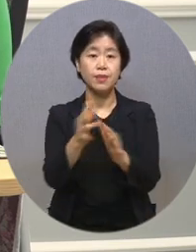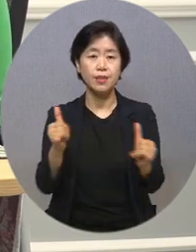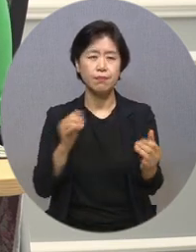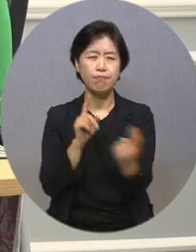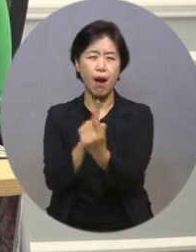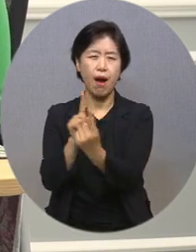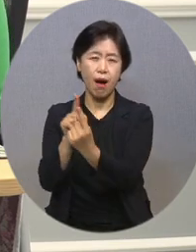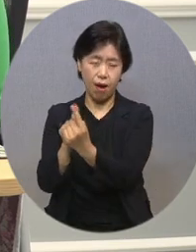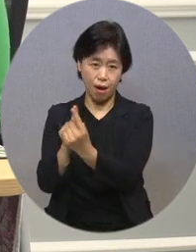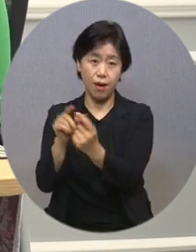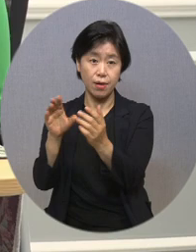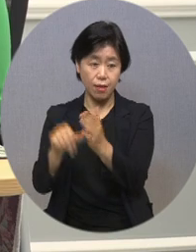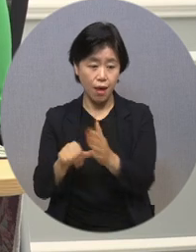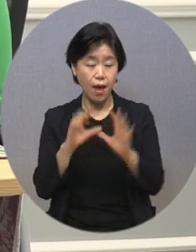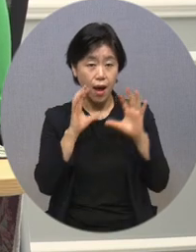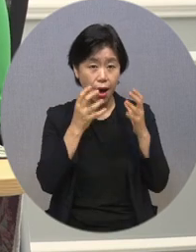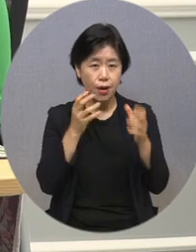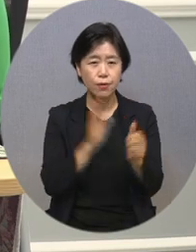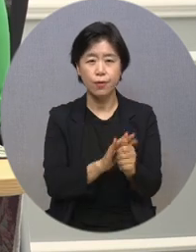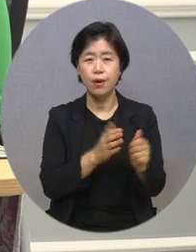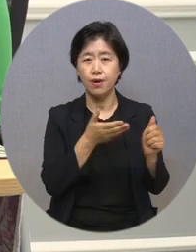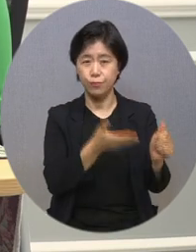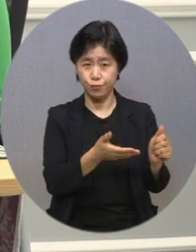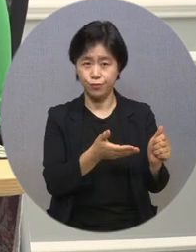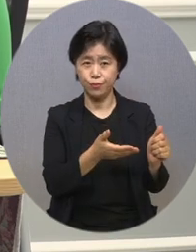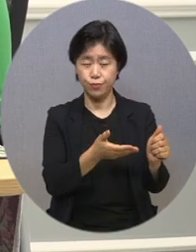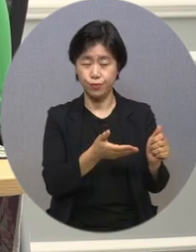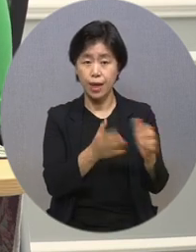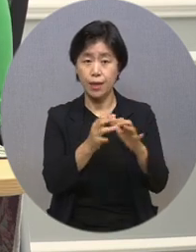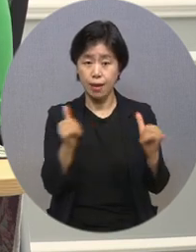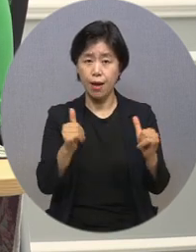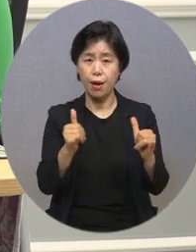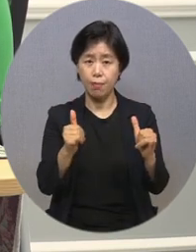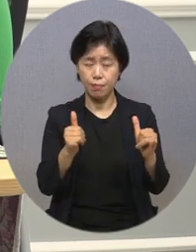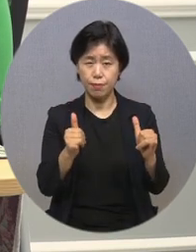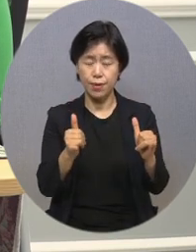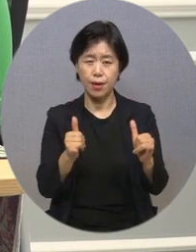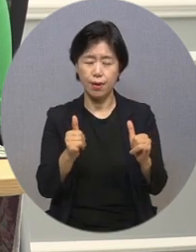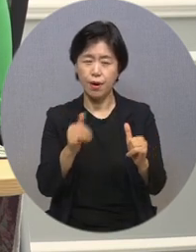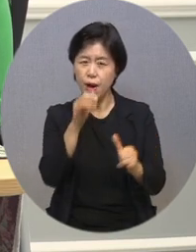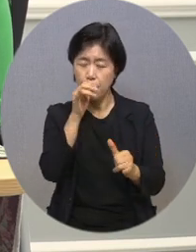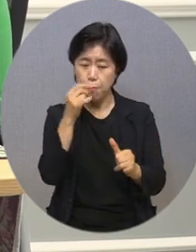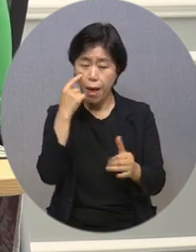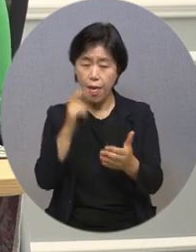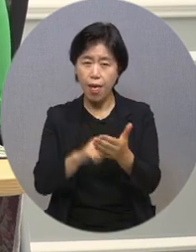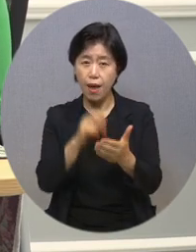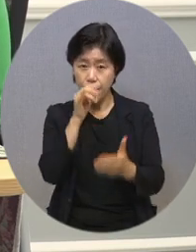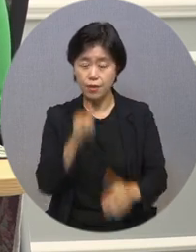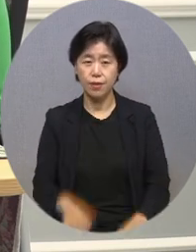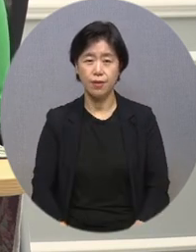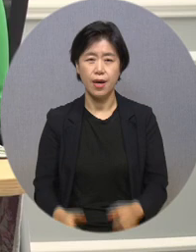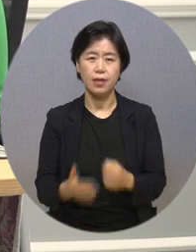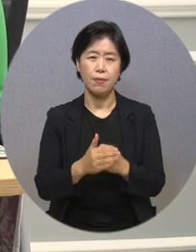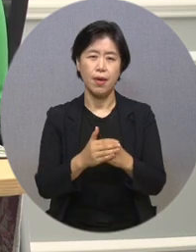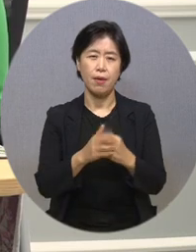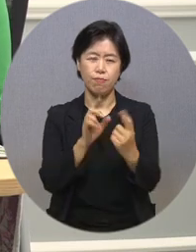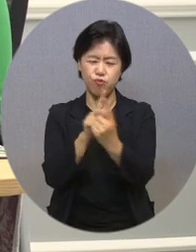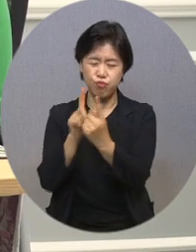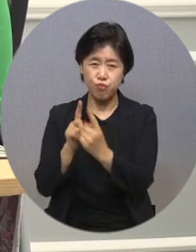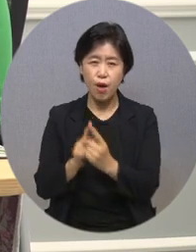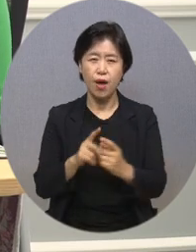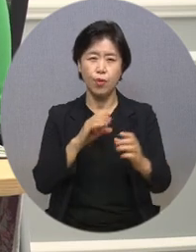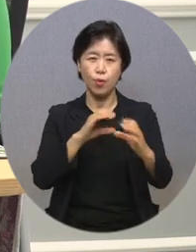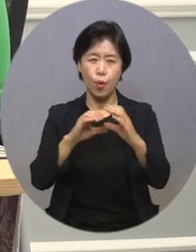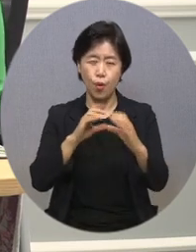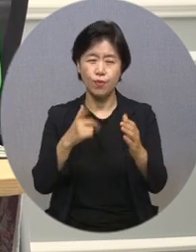우리 아이들한테 도움을 줄 수 있는 그런 후원자도 찾아낼 수 있기 그렇죠. 때문에 네. 예, 많은 분들과 소통을 하려고 노력을 하고 있습니다.